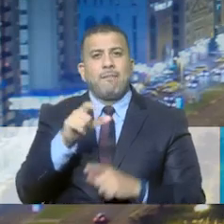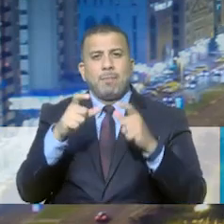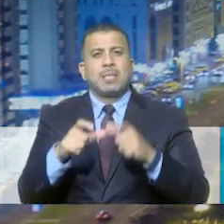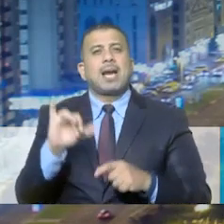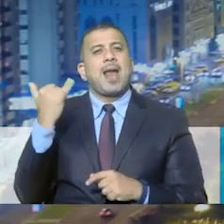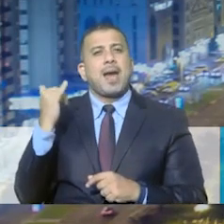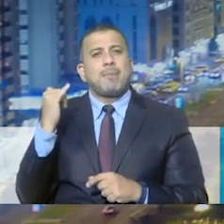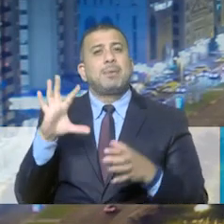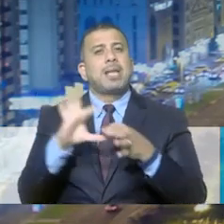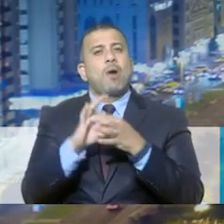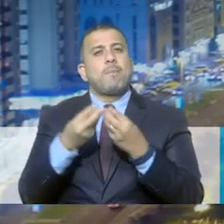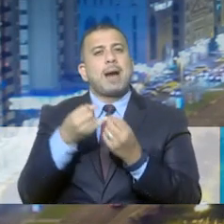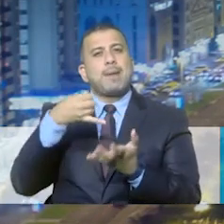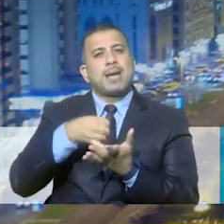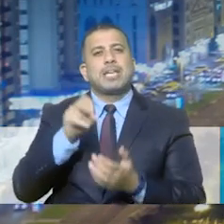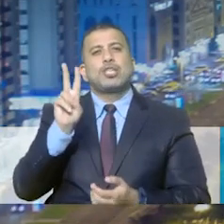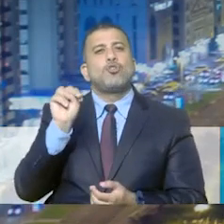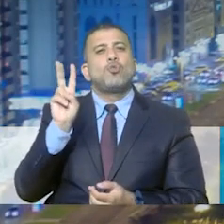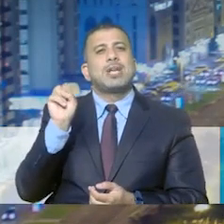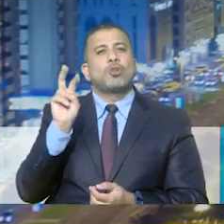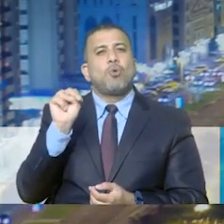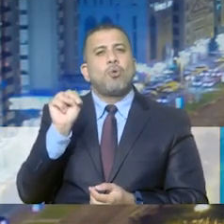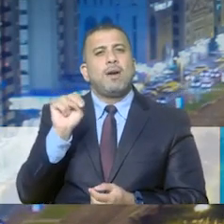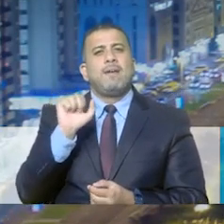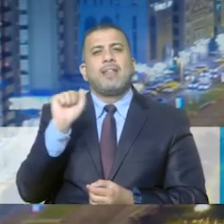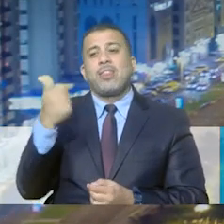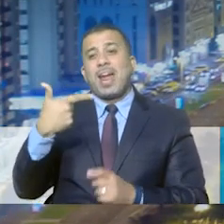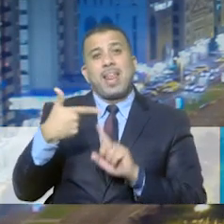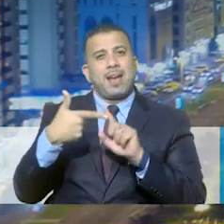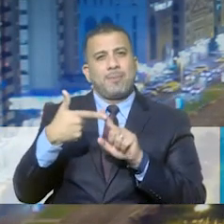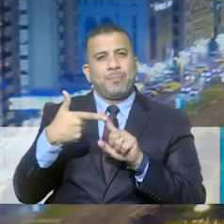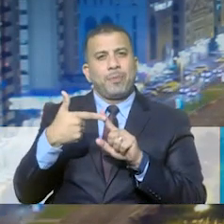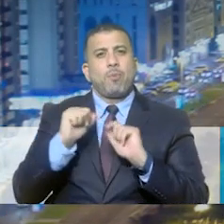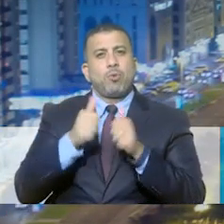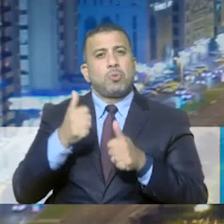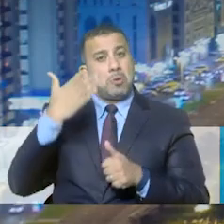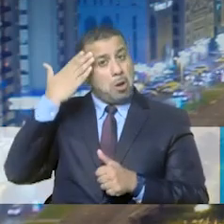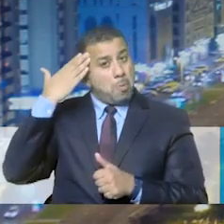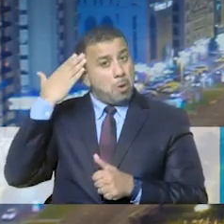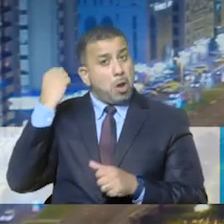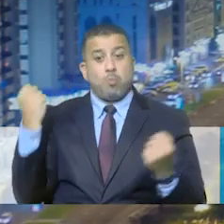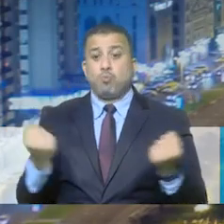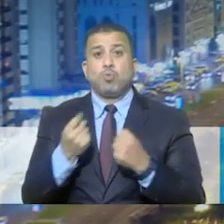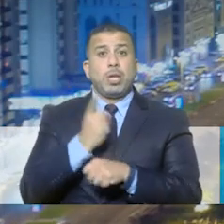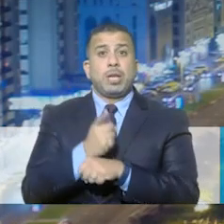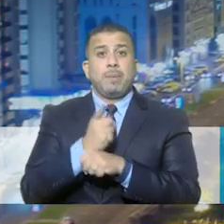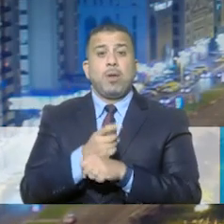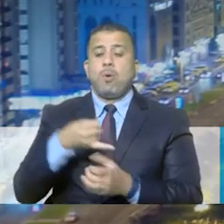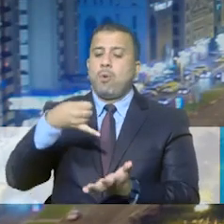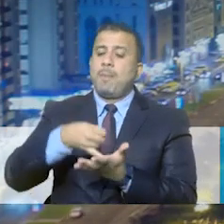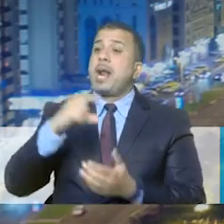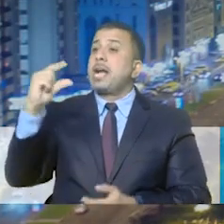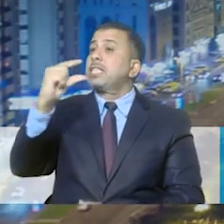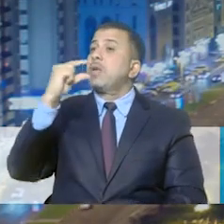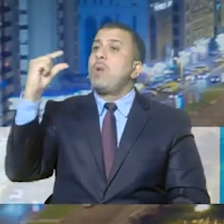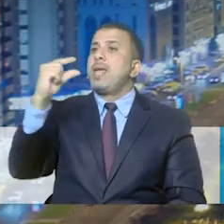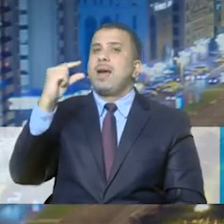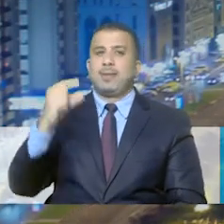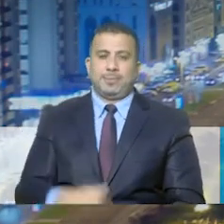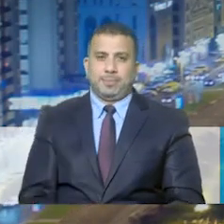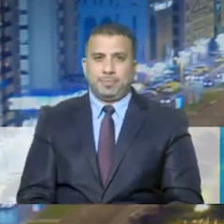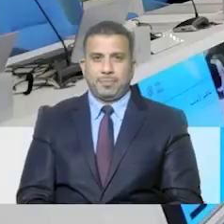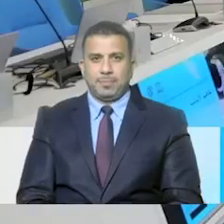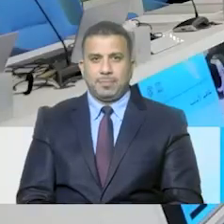المنطقة العربية بالتعاون مع مركز اليونسكو في أثانيا بحضور عدد من الخبراء والمدربين من مراكز دولية.